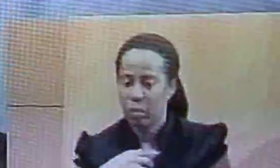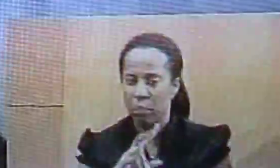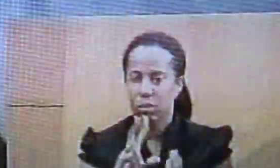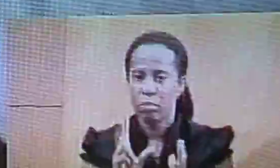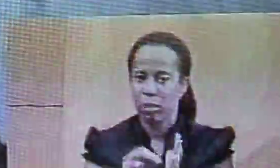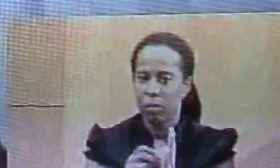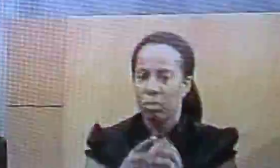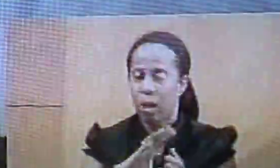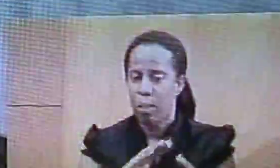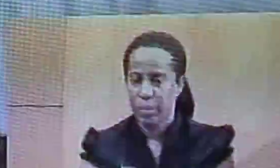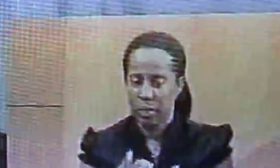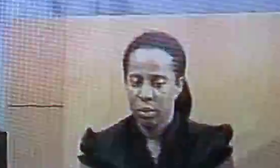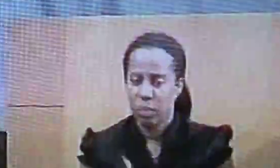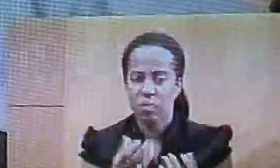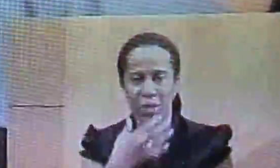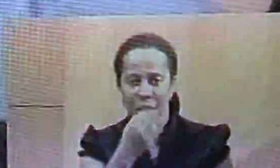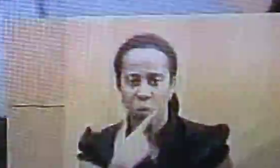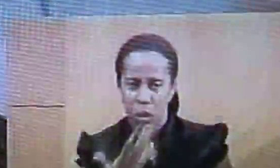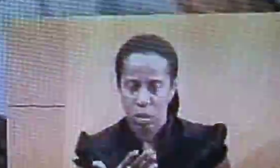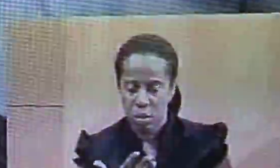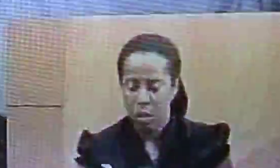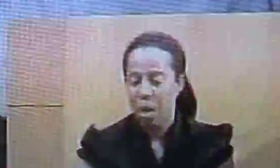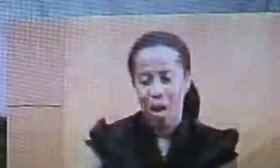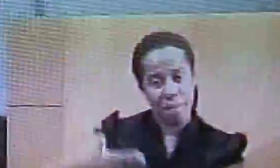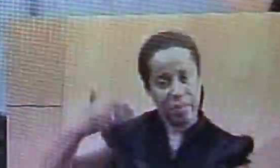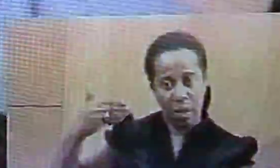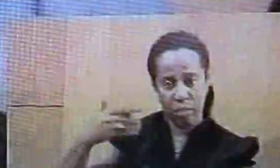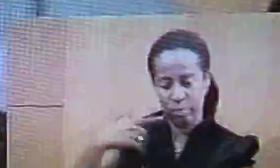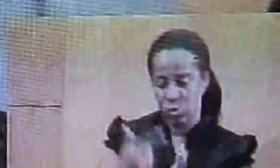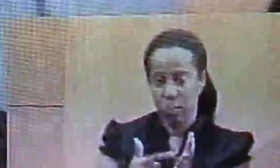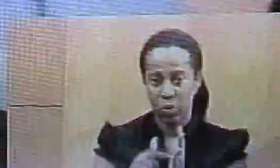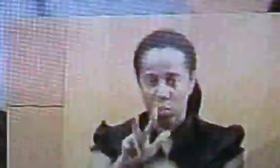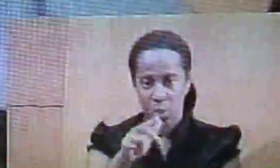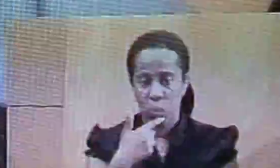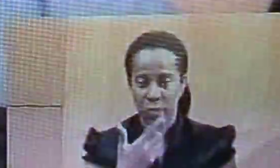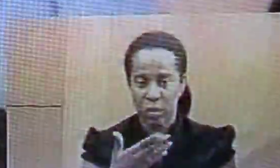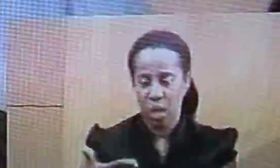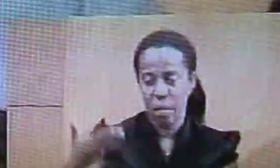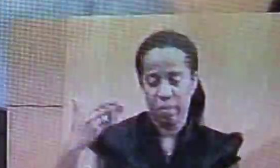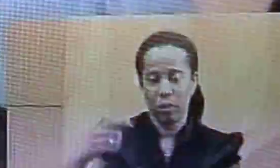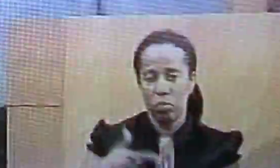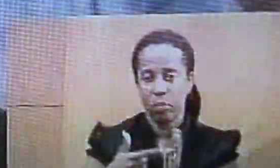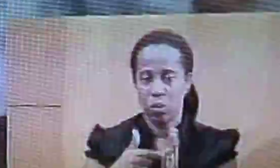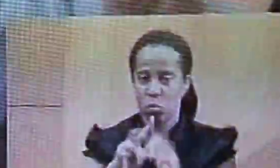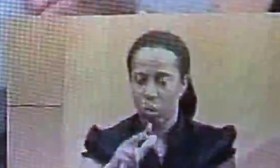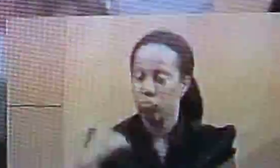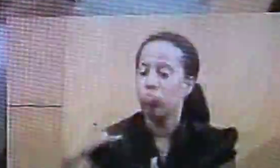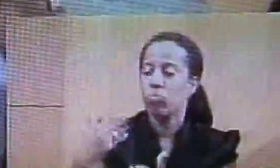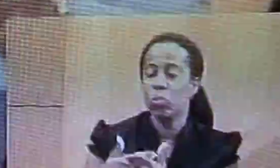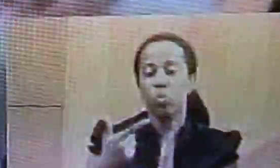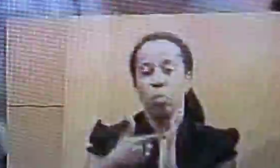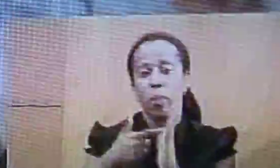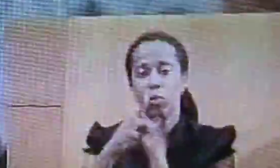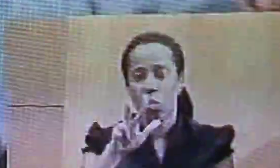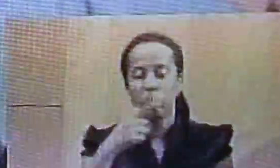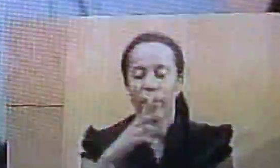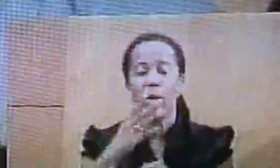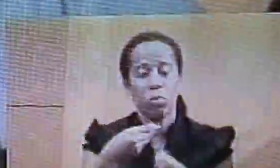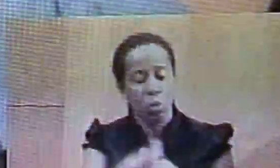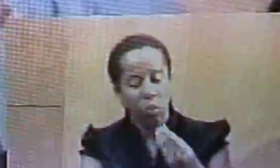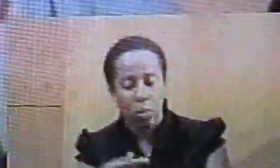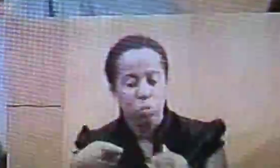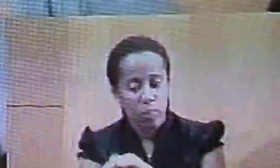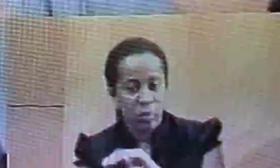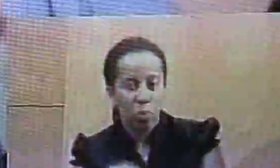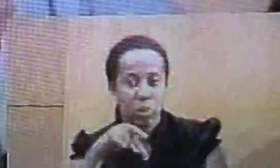quoi? Ça veut dire qu'auparavant, avant 2003, jusqu'à 2003, c'était des subventions qu'on donnait à tous les centres. Et